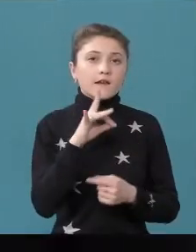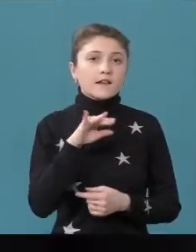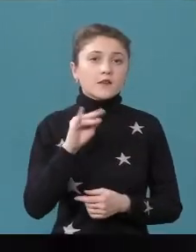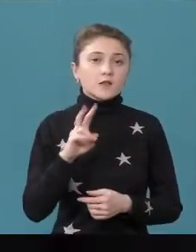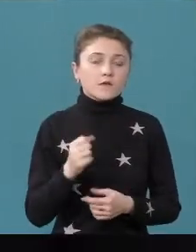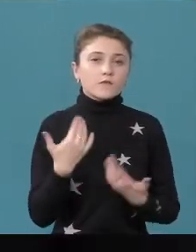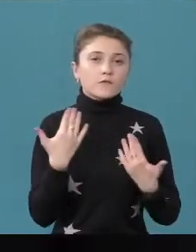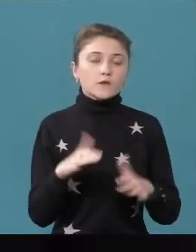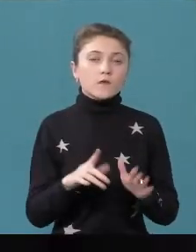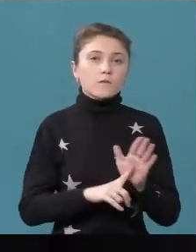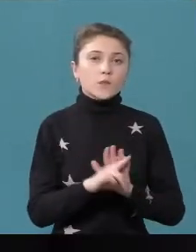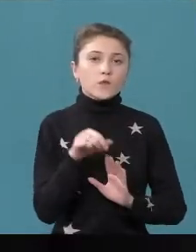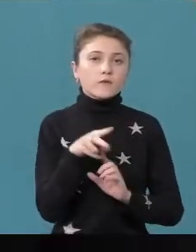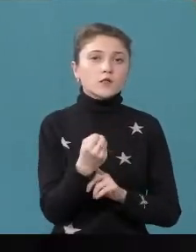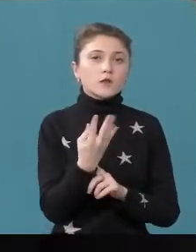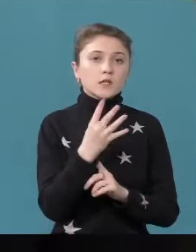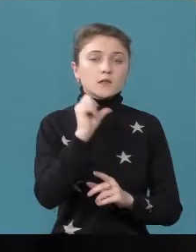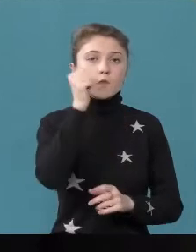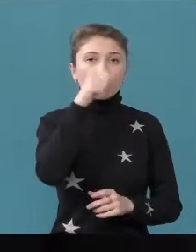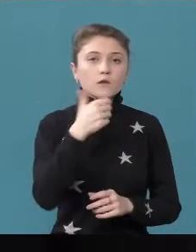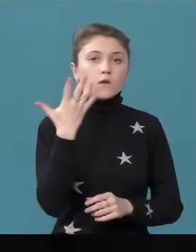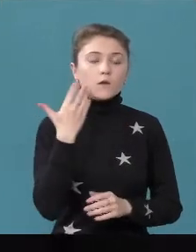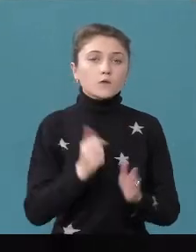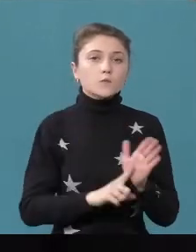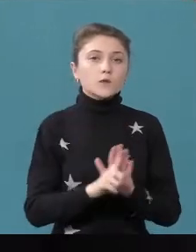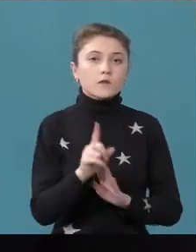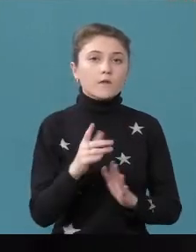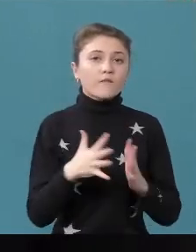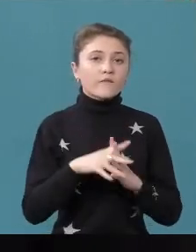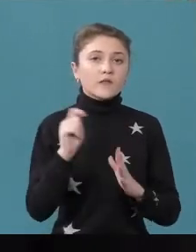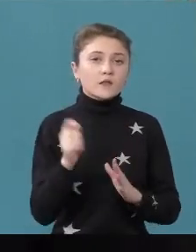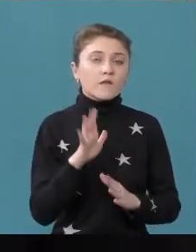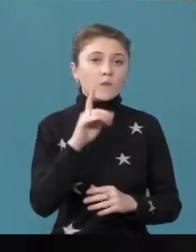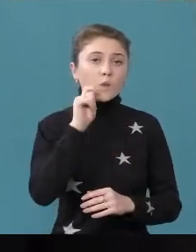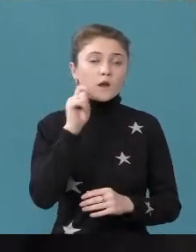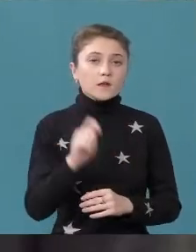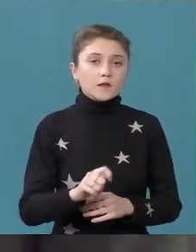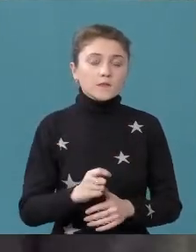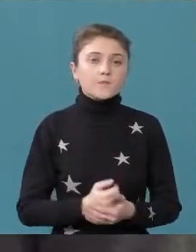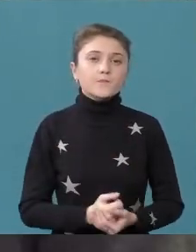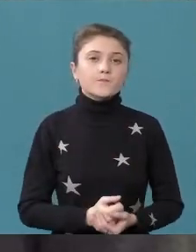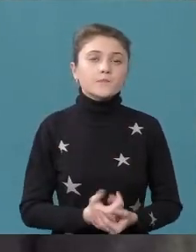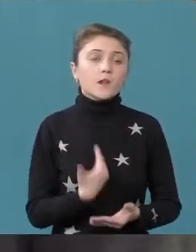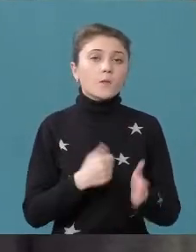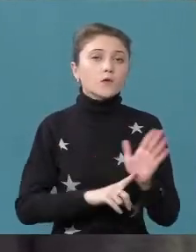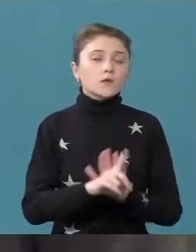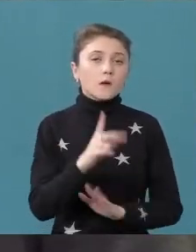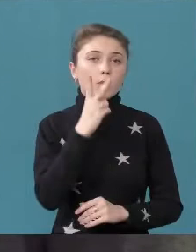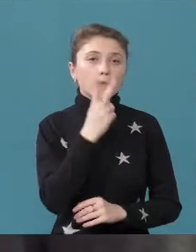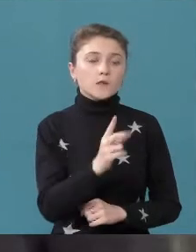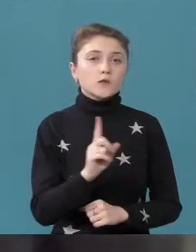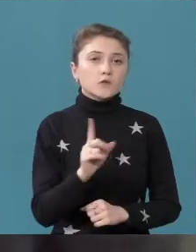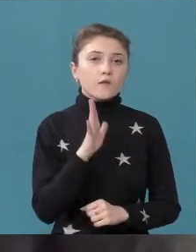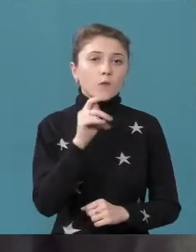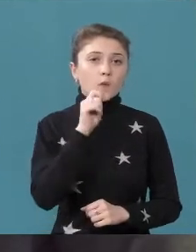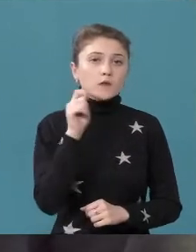у 2014 році, коли розпочалася війна в Україні. І я почала помічати, що в